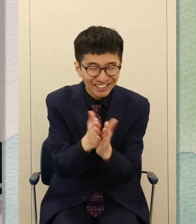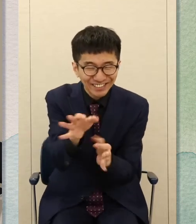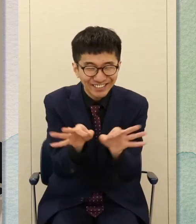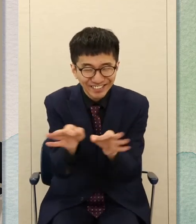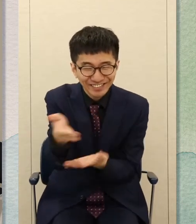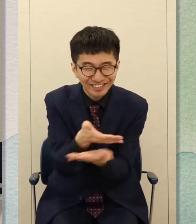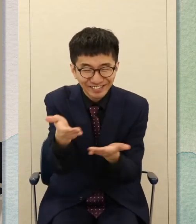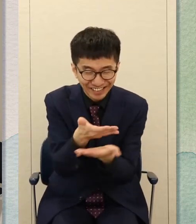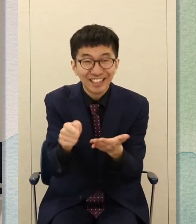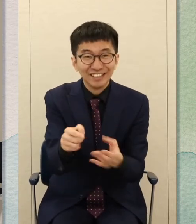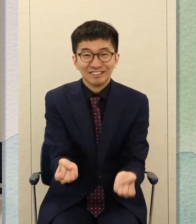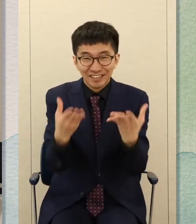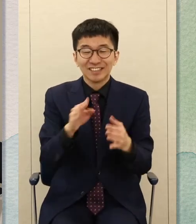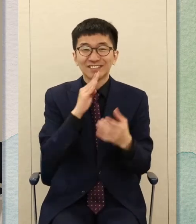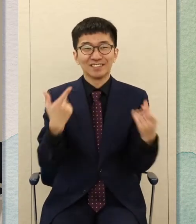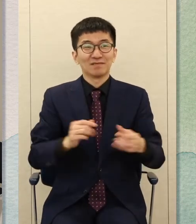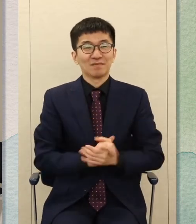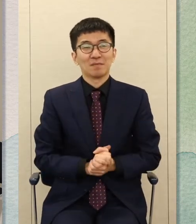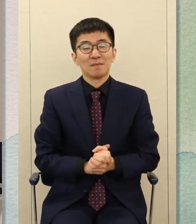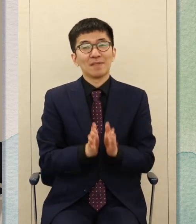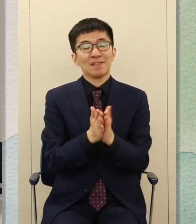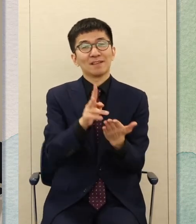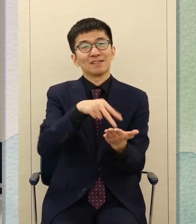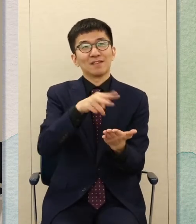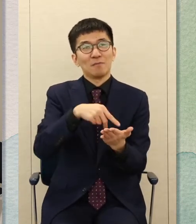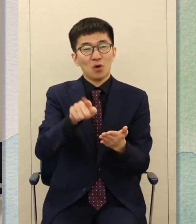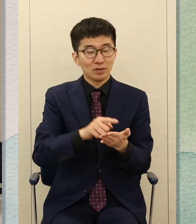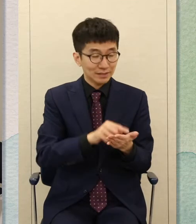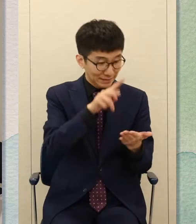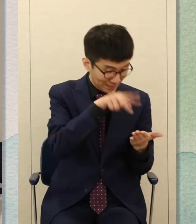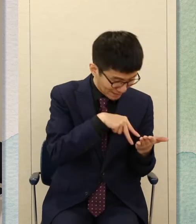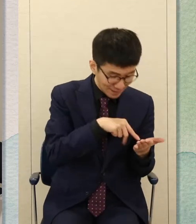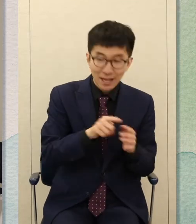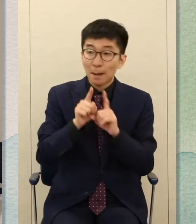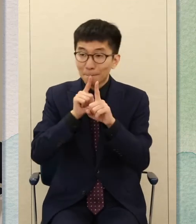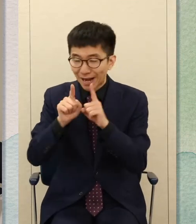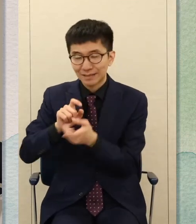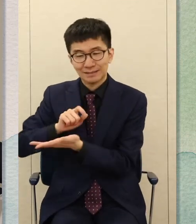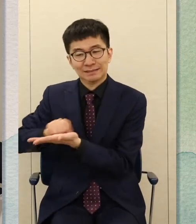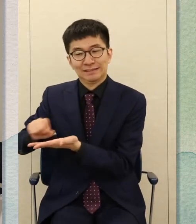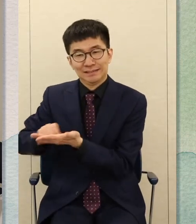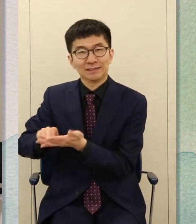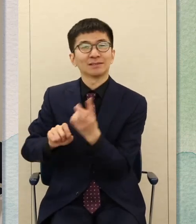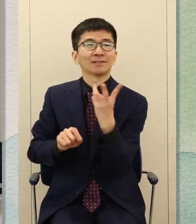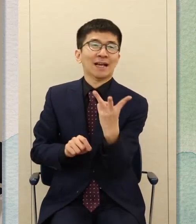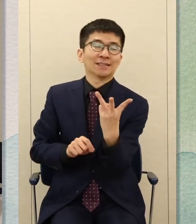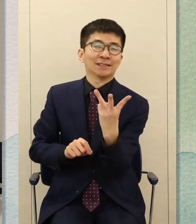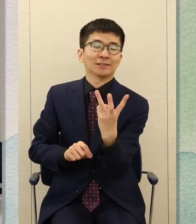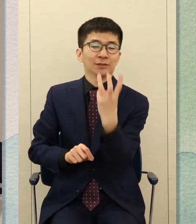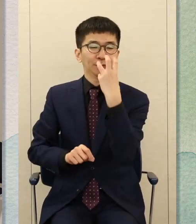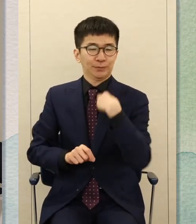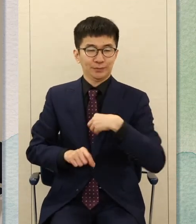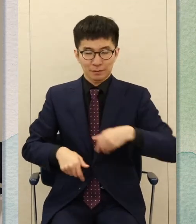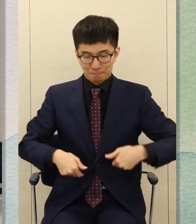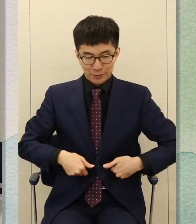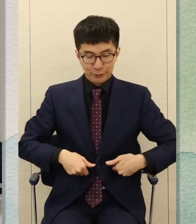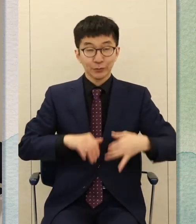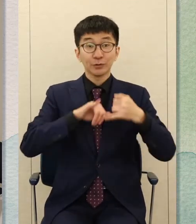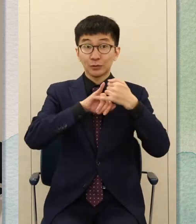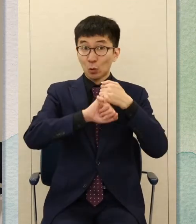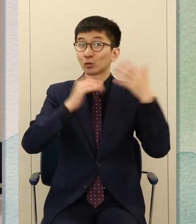그래서 같이 읽기의 세 축은 읽기, 말하기, 쓰기예요. 예, 읽기, 말하기, 쓰기로 이루어져 있습니다.